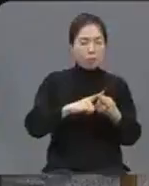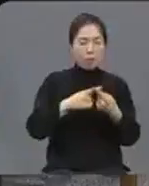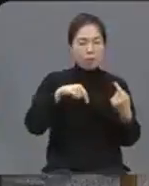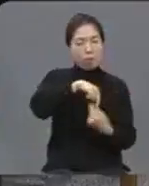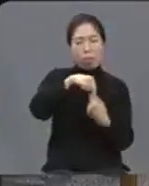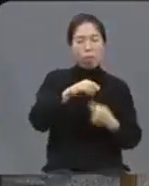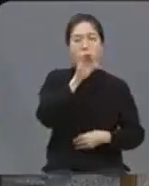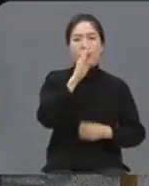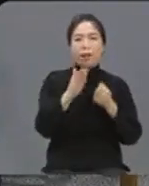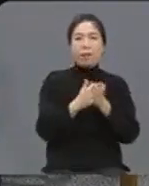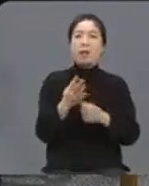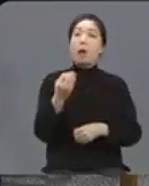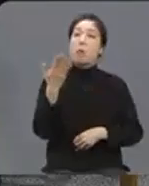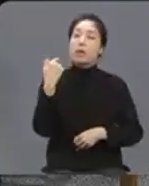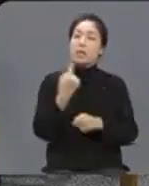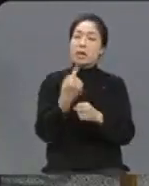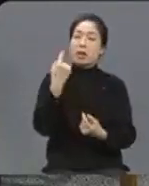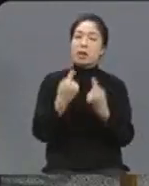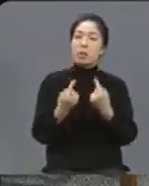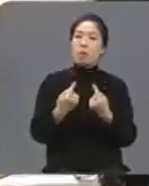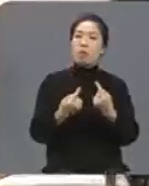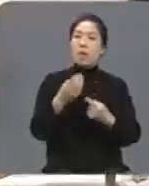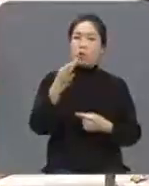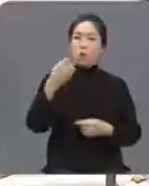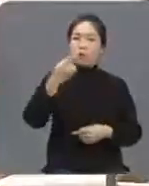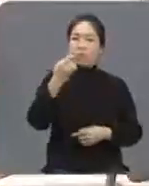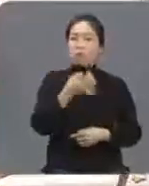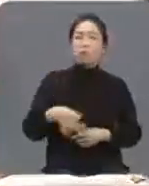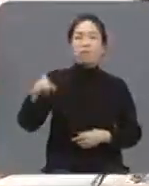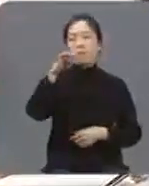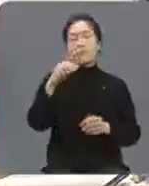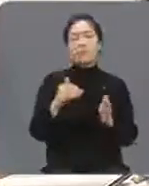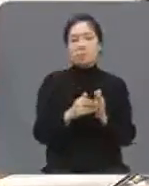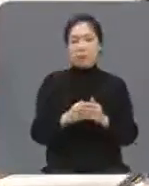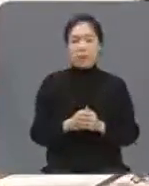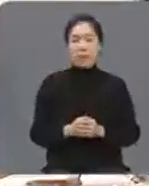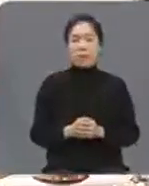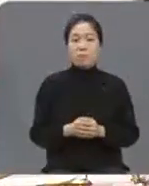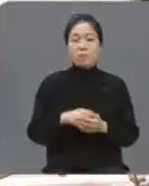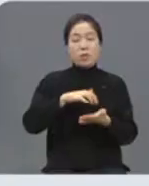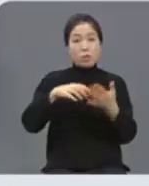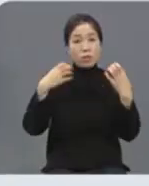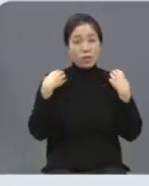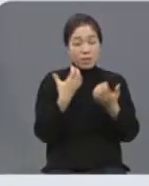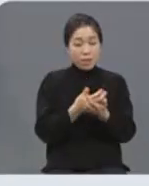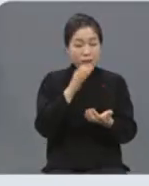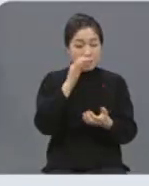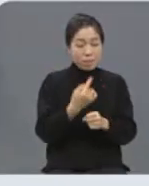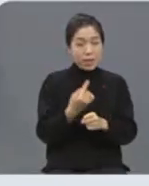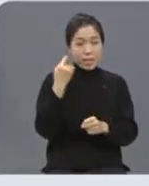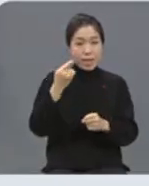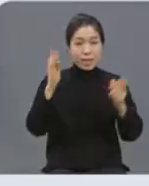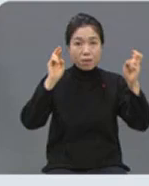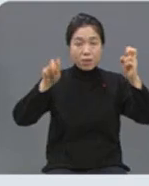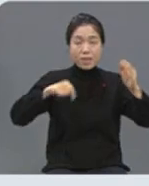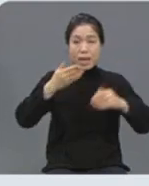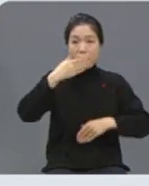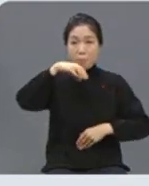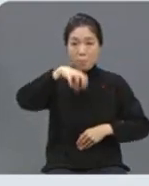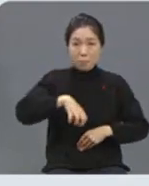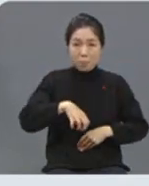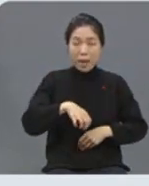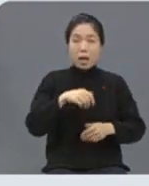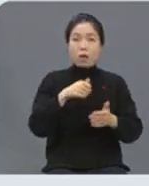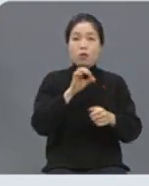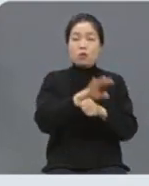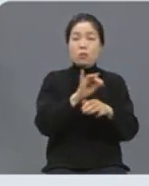높지만으로는지 은 지난해보다 가격을 1,000원 올렸습니다 통계청 자료를 보면 지난해 구내식당 식사비 소비자